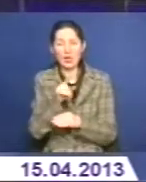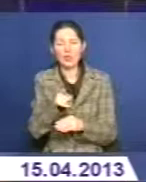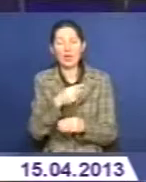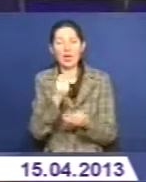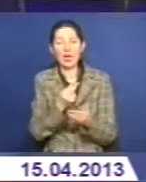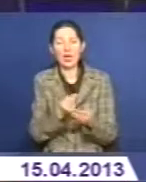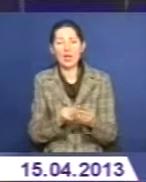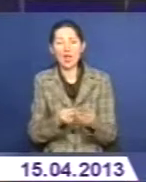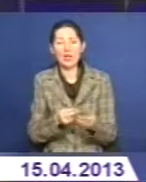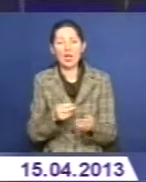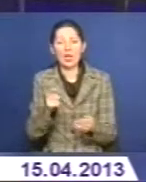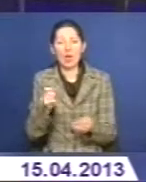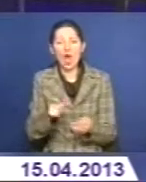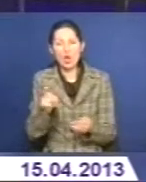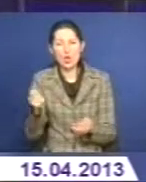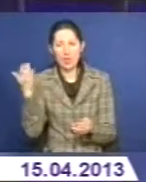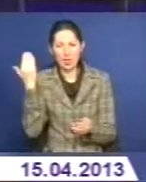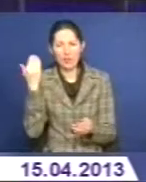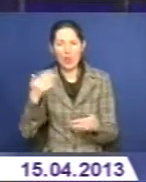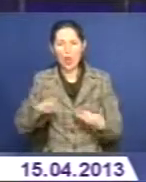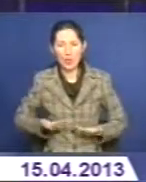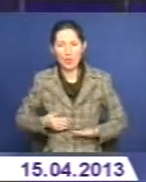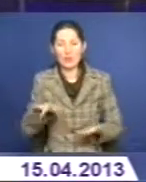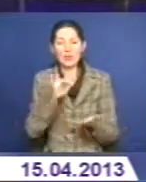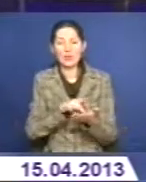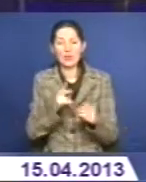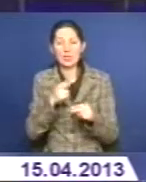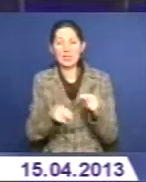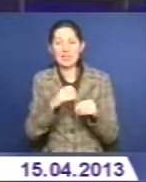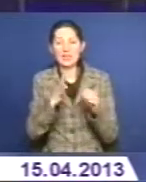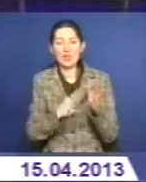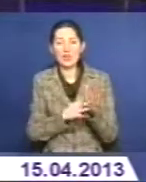корінні тернополяни, які проживали у місті в кінці 19-го,